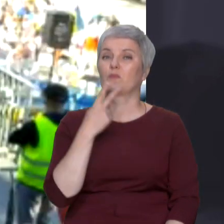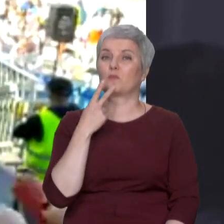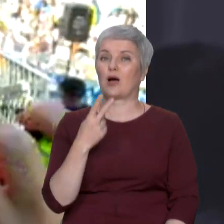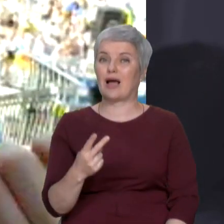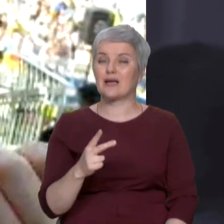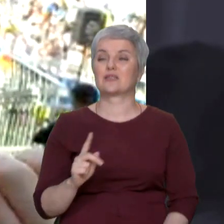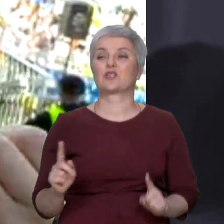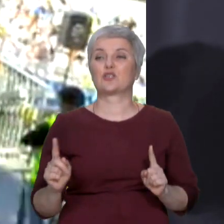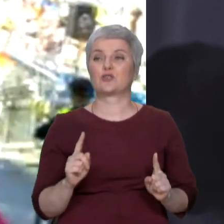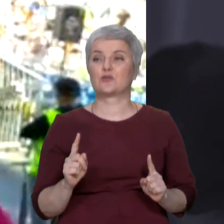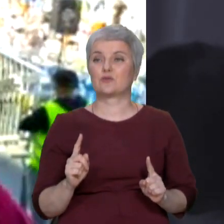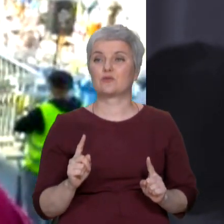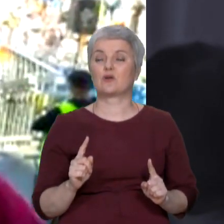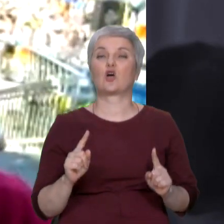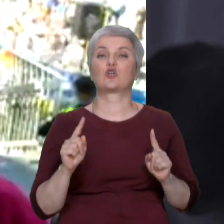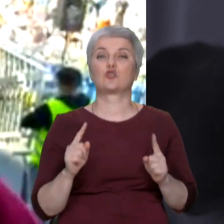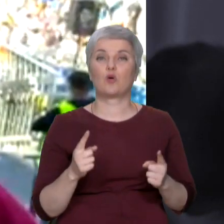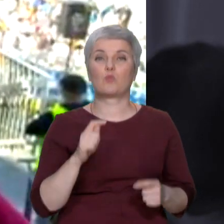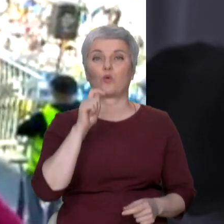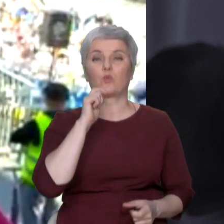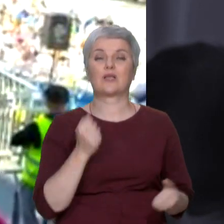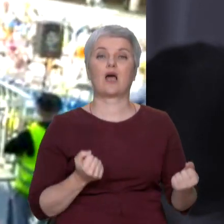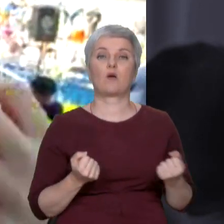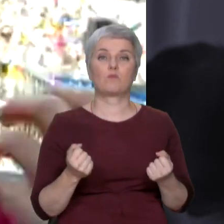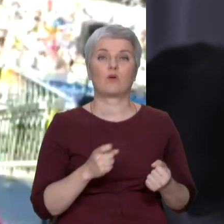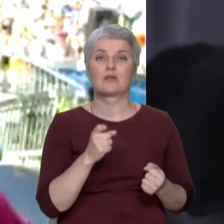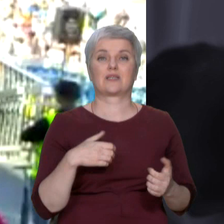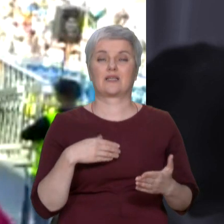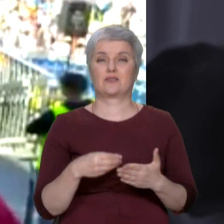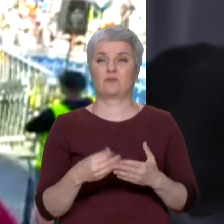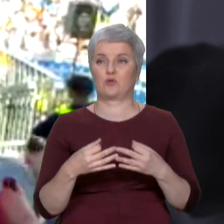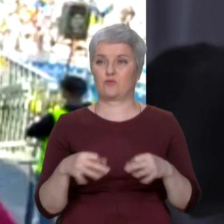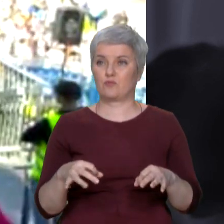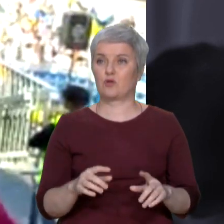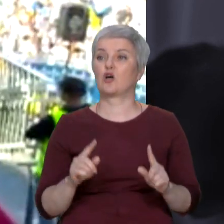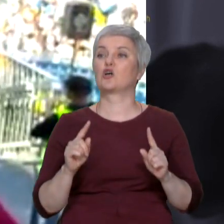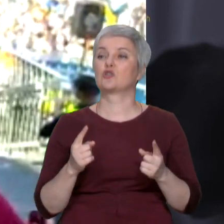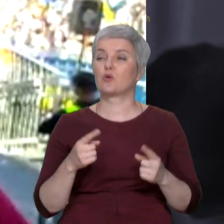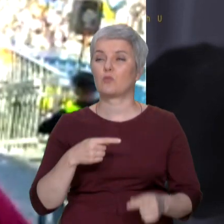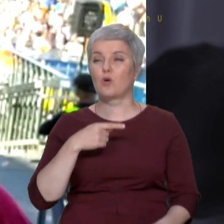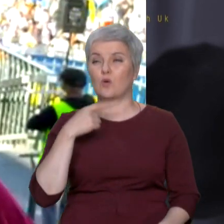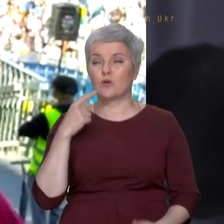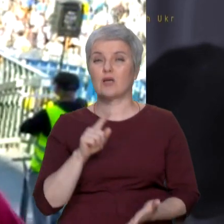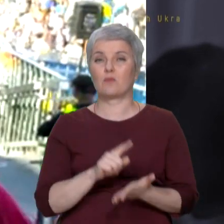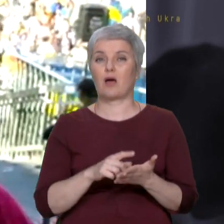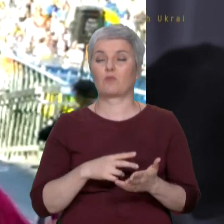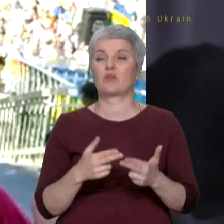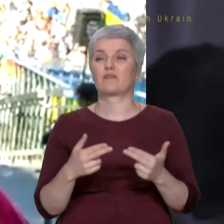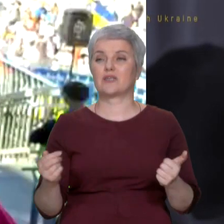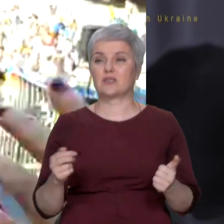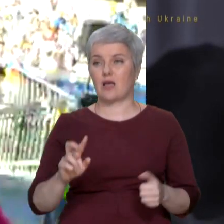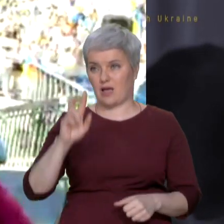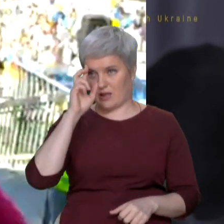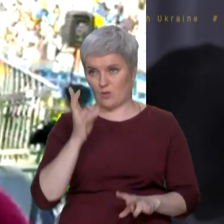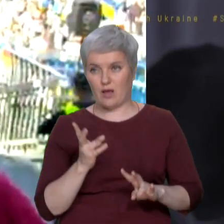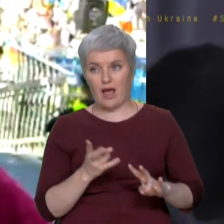показує, що чому Україна бореться за свою свободу, чому Росія має бути визнана